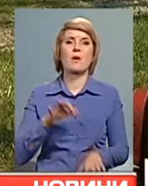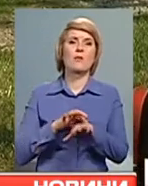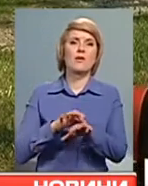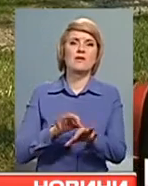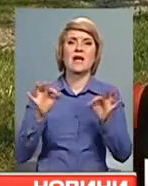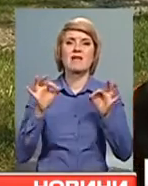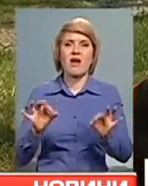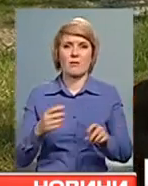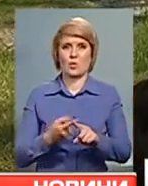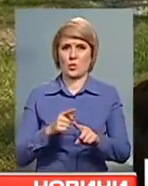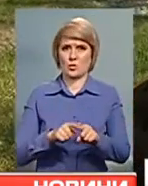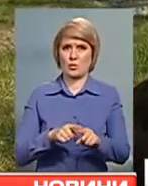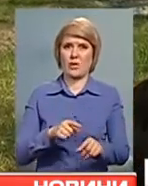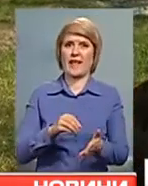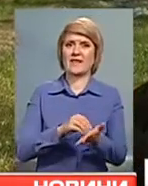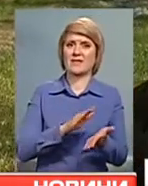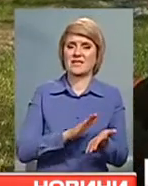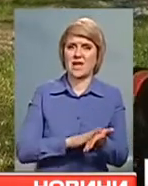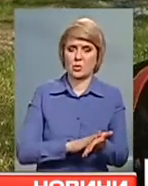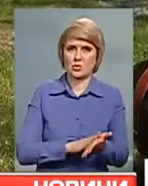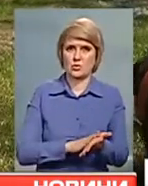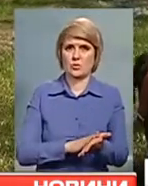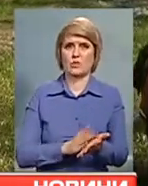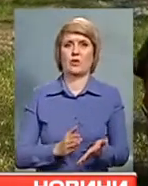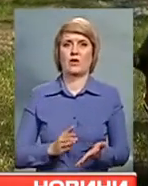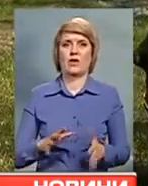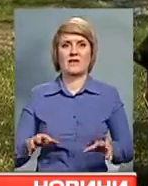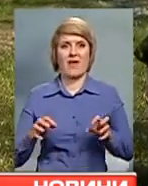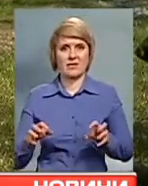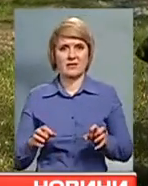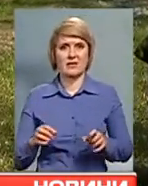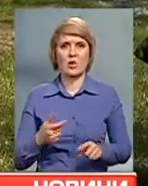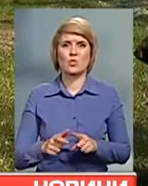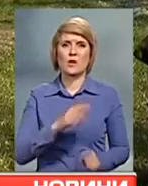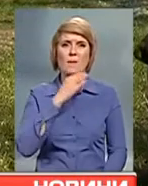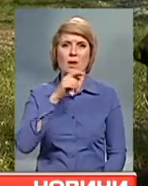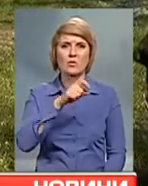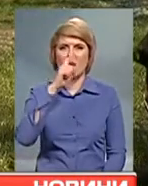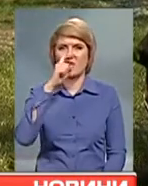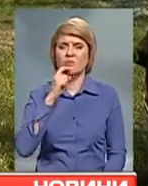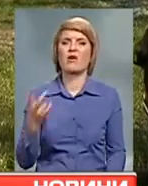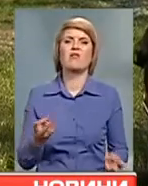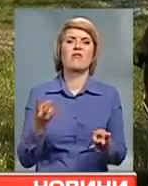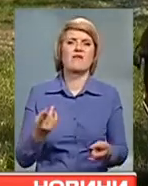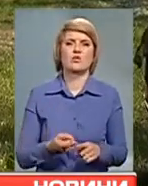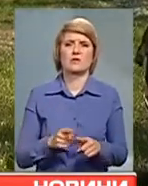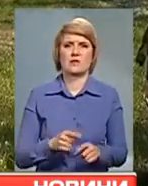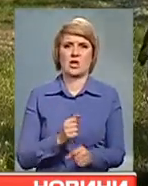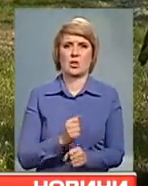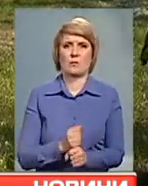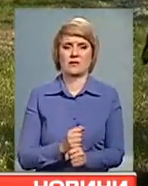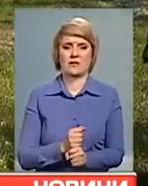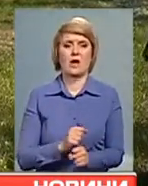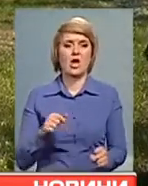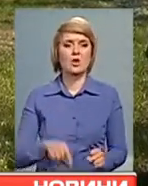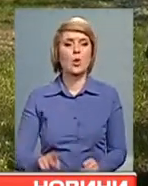цю інвентаризацію, цей облік тварин. І я думаю, що дуже багато людей не розуміє, навіщо це взагалі робиться.